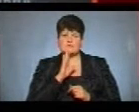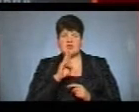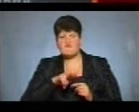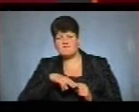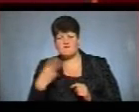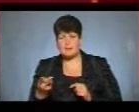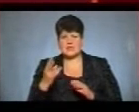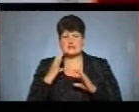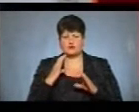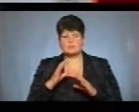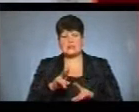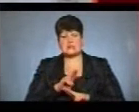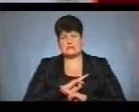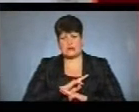загинула.